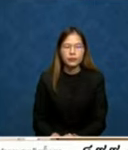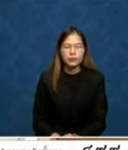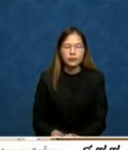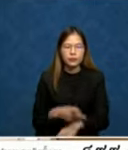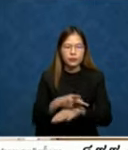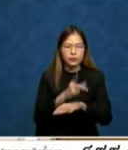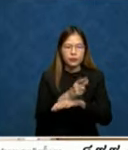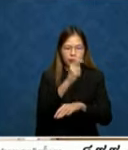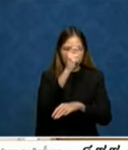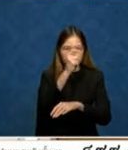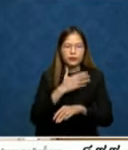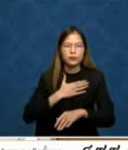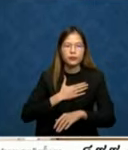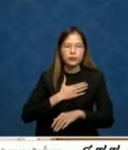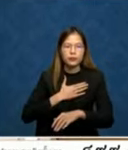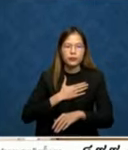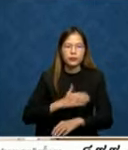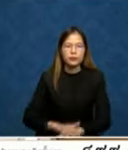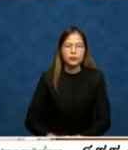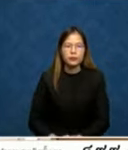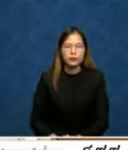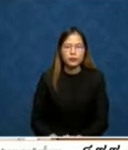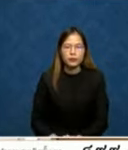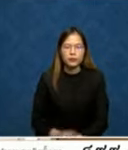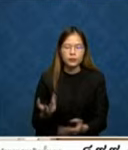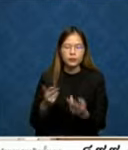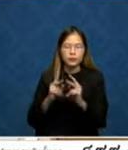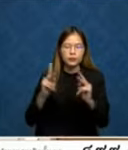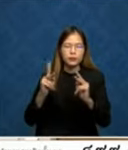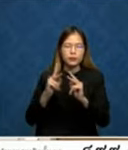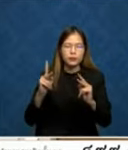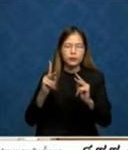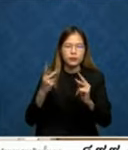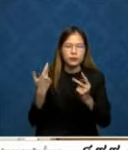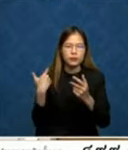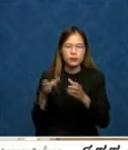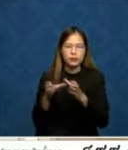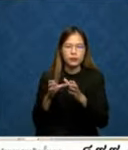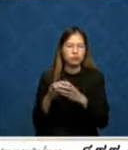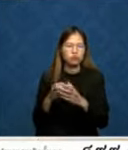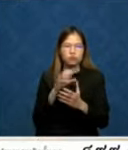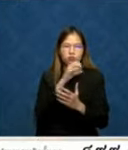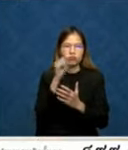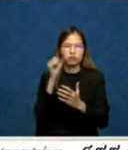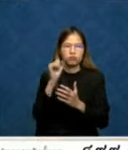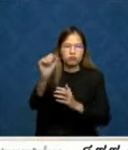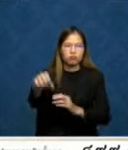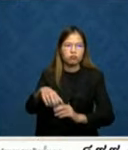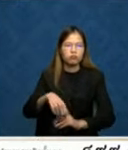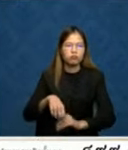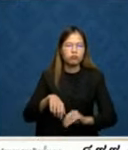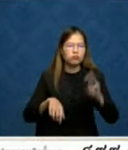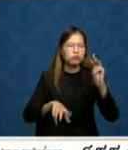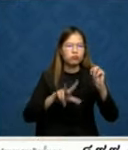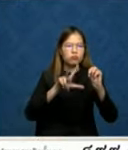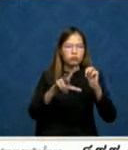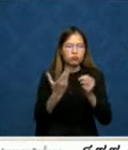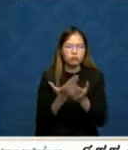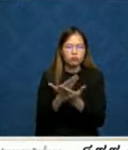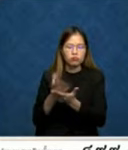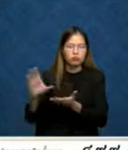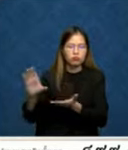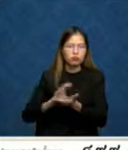เรียนท่านประธานที่เคารพผมวิรยุทธการชูฉัตรในฐานะกรรมาธิการขอสงวนความเห็นในมาตรา3ของร่างพระราชบัญญัติงบประมาณรายจ่ายเพิ่มเ